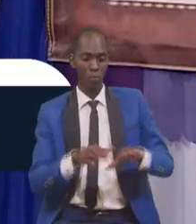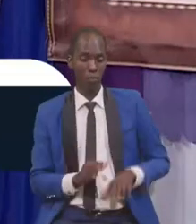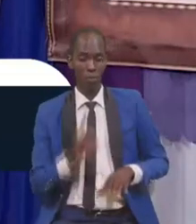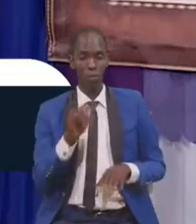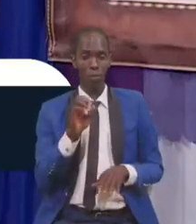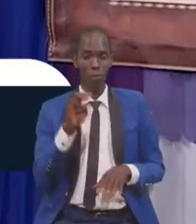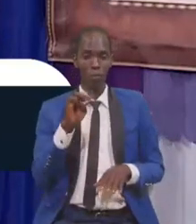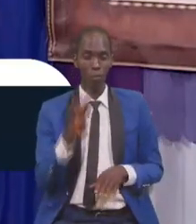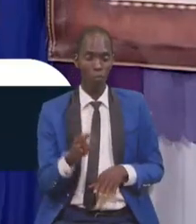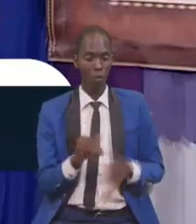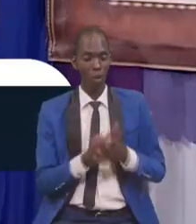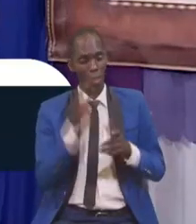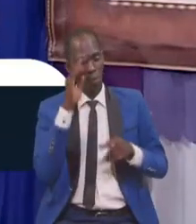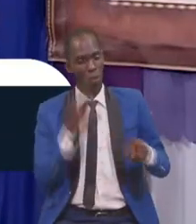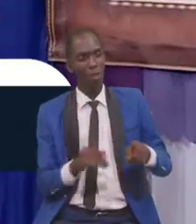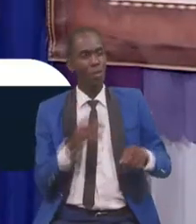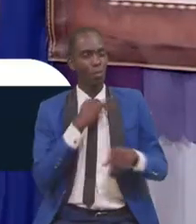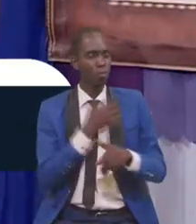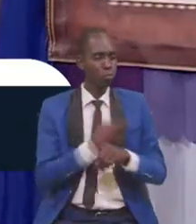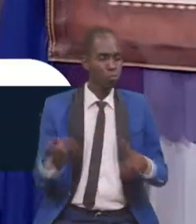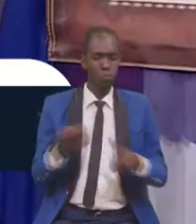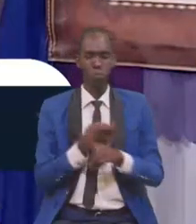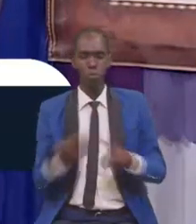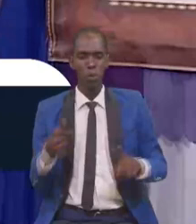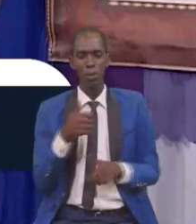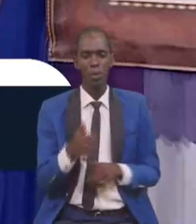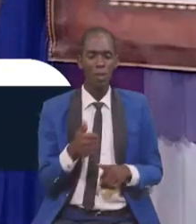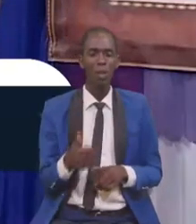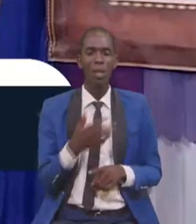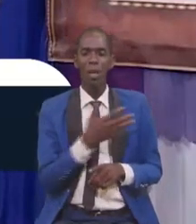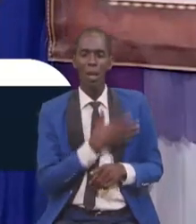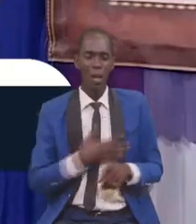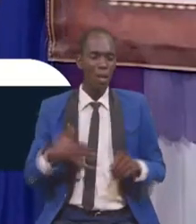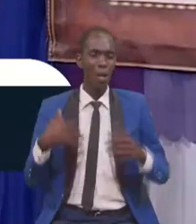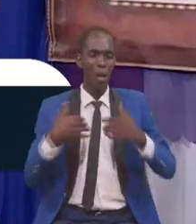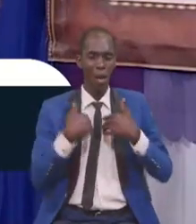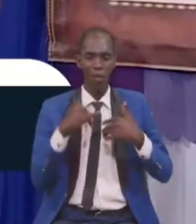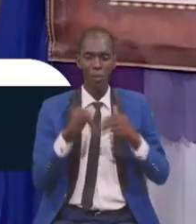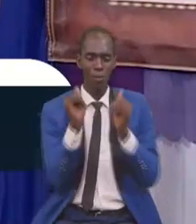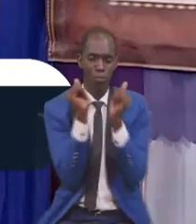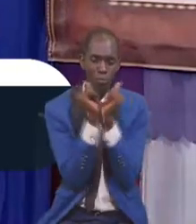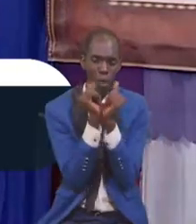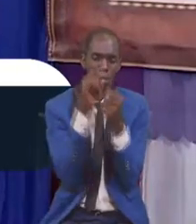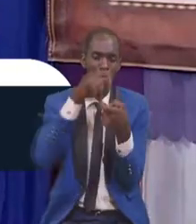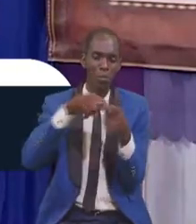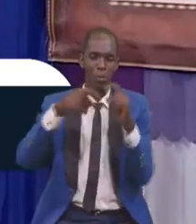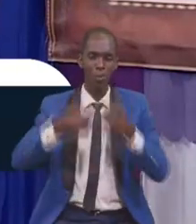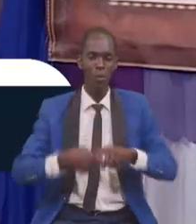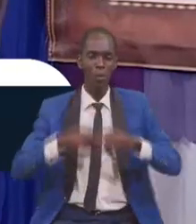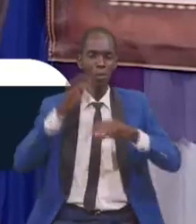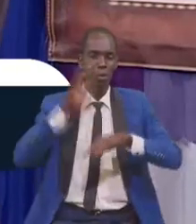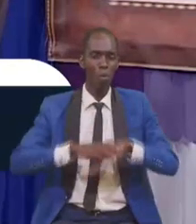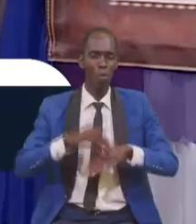et il se meurtrissait, il voudrait se suicider. Alors, on l'a enchaîné avec des fers, il a tout